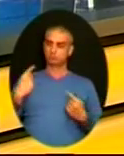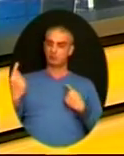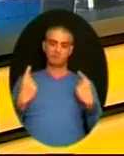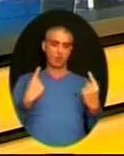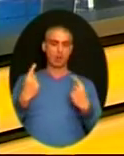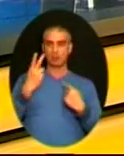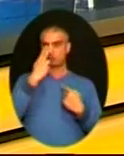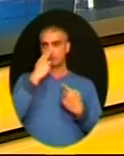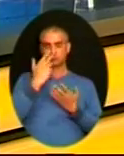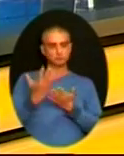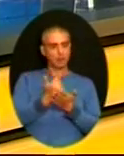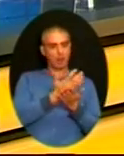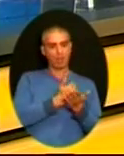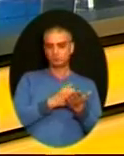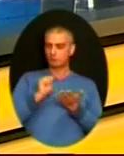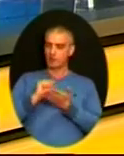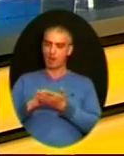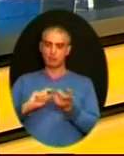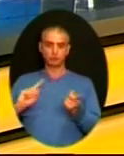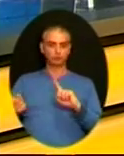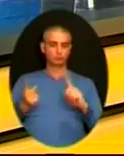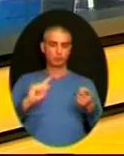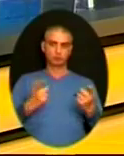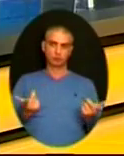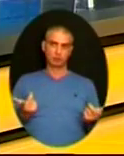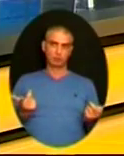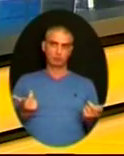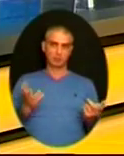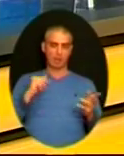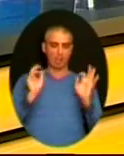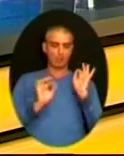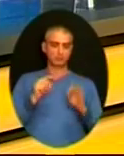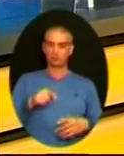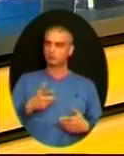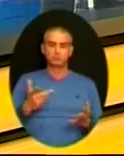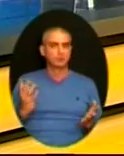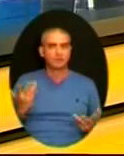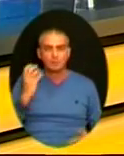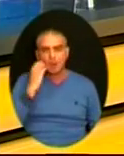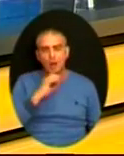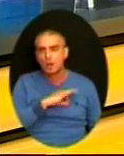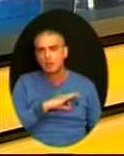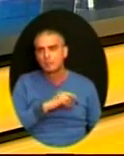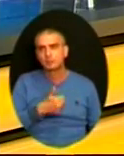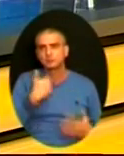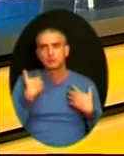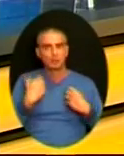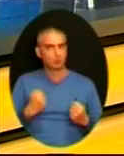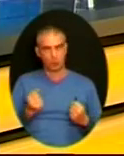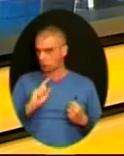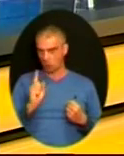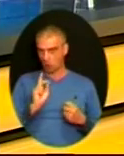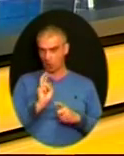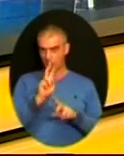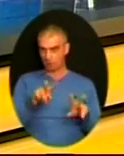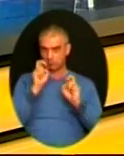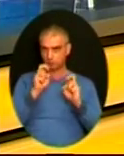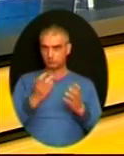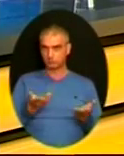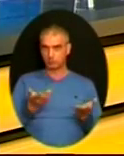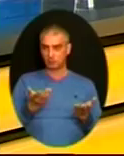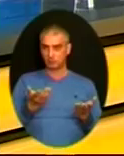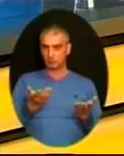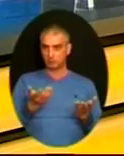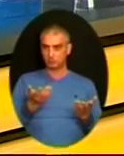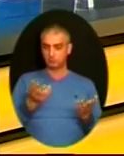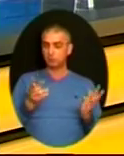אחד מנסה לקושש אחד על חשבון השני על גלי ההסתה הזאת. ומה ליברמן שר הביטחון? לא עלה על הגל הזה.